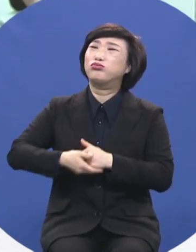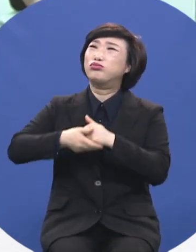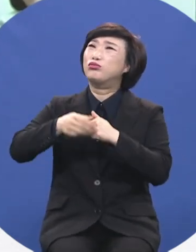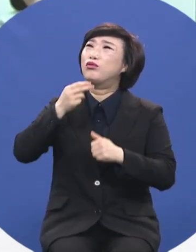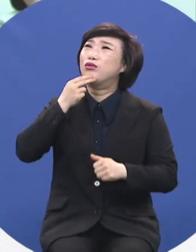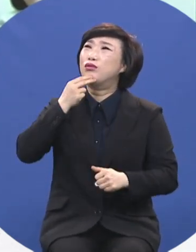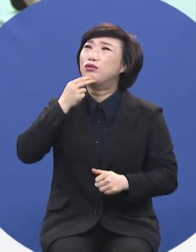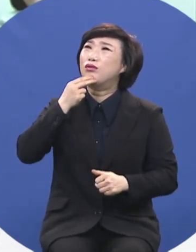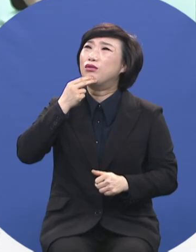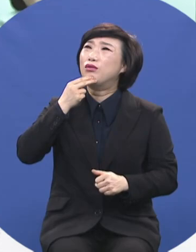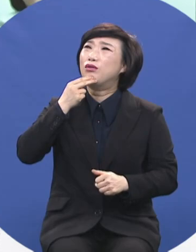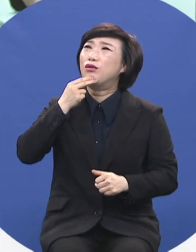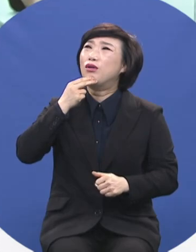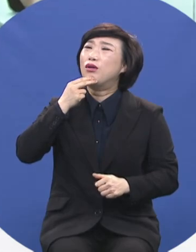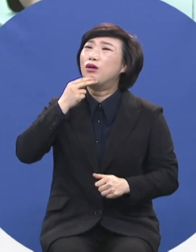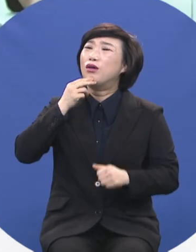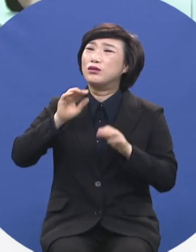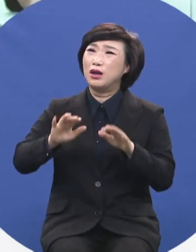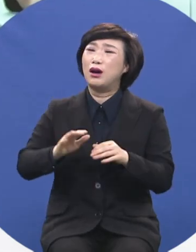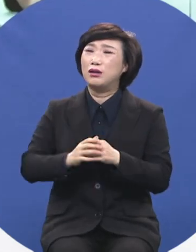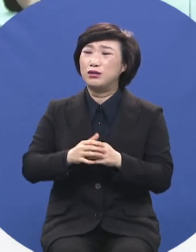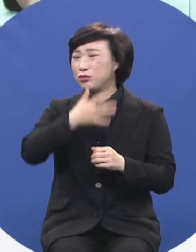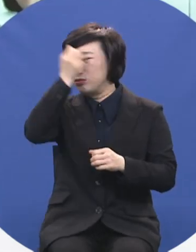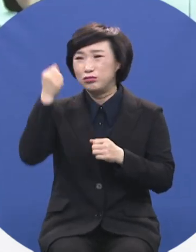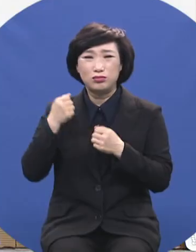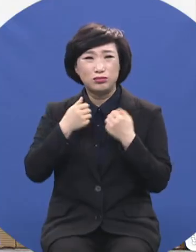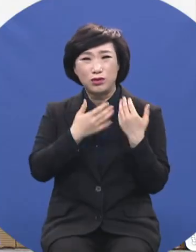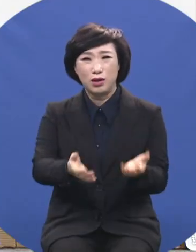있느냐? 언제 버렸어?